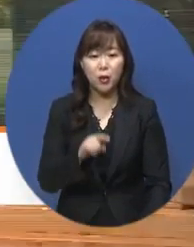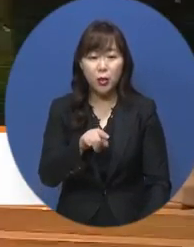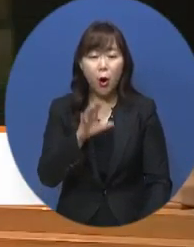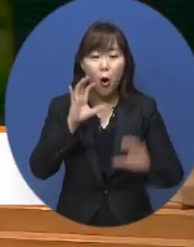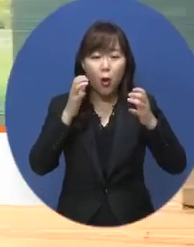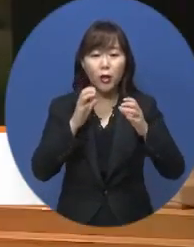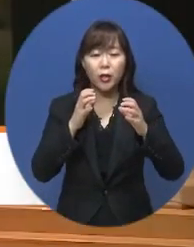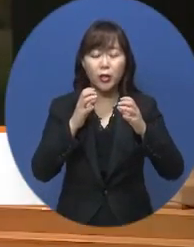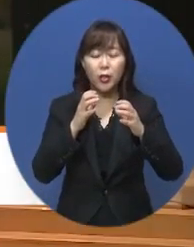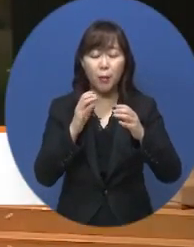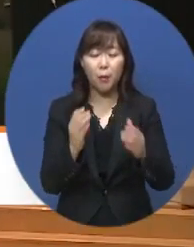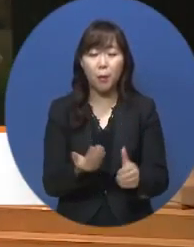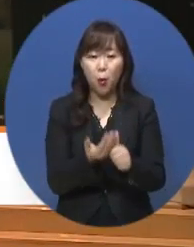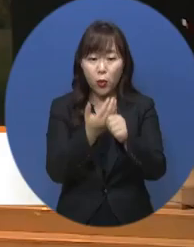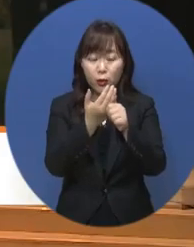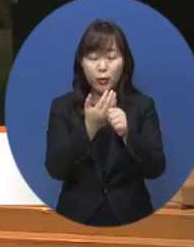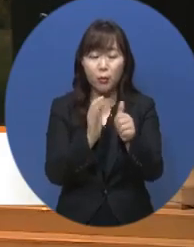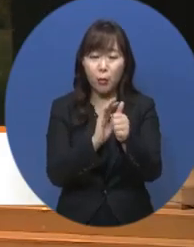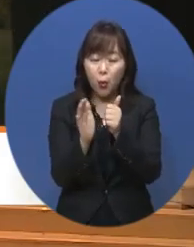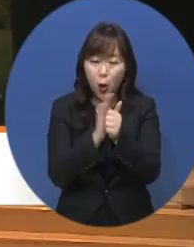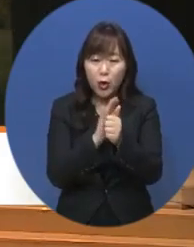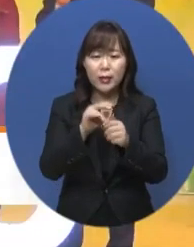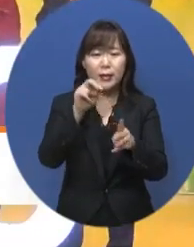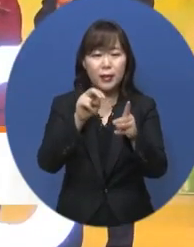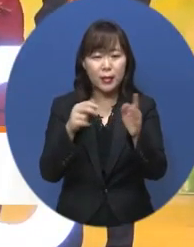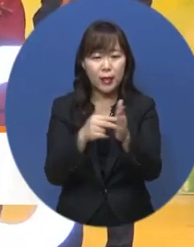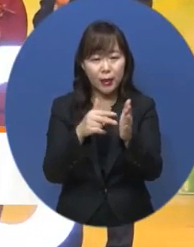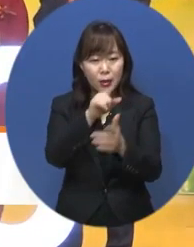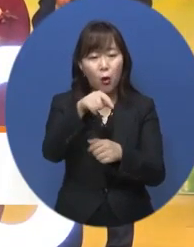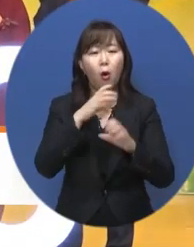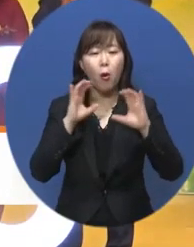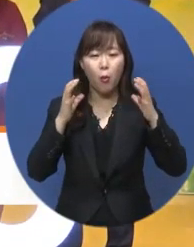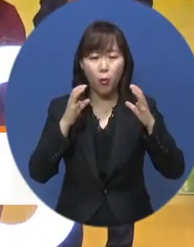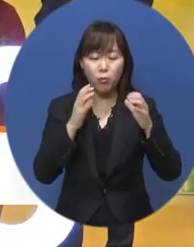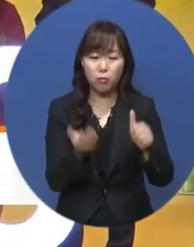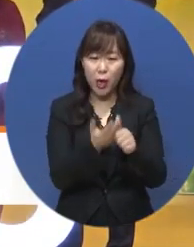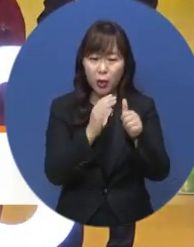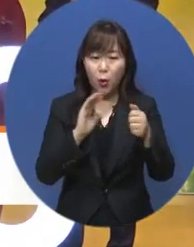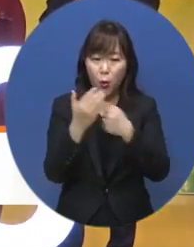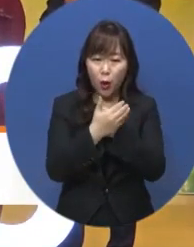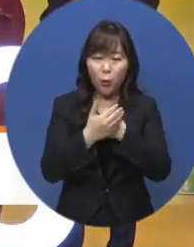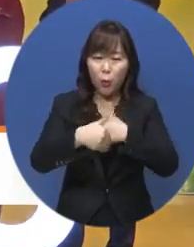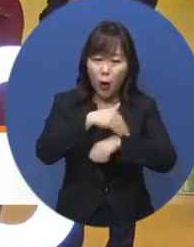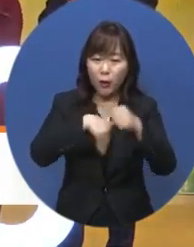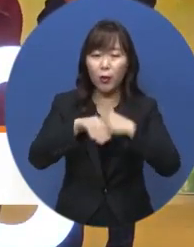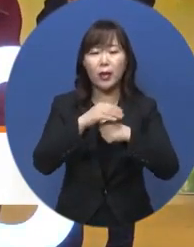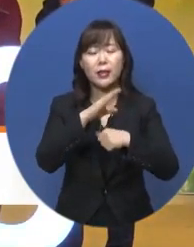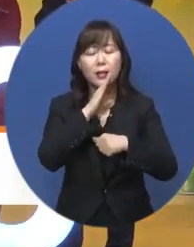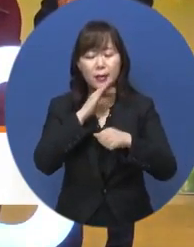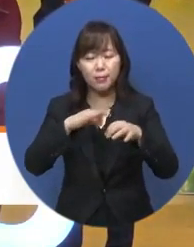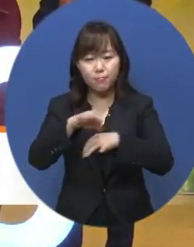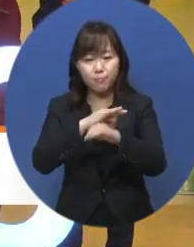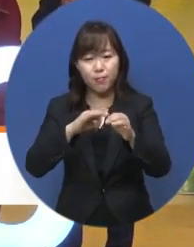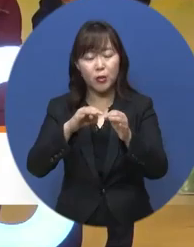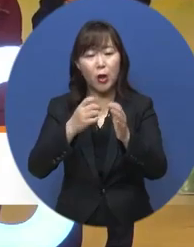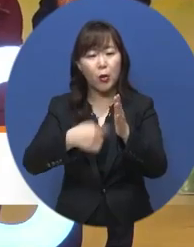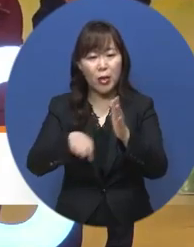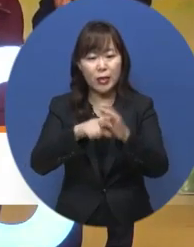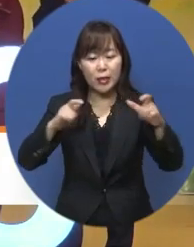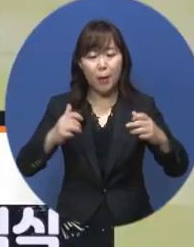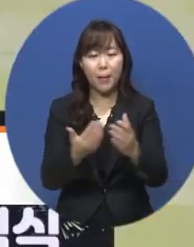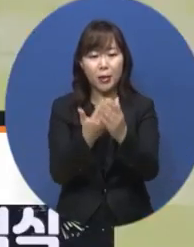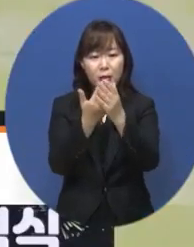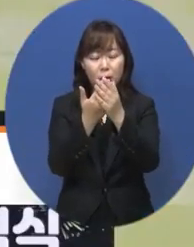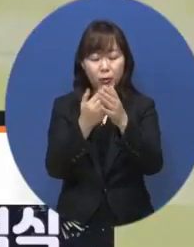c 어린이 보육 재단이 보육환경 과 실물 경제 회복을 위한 공동 책임을 갖고 지역발전에 나섰습니다